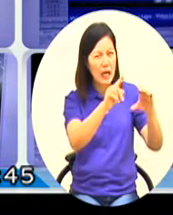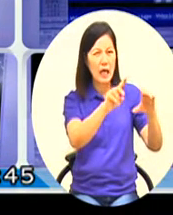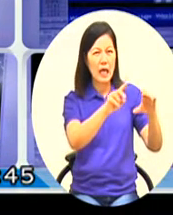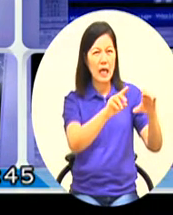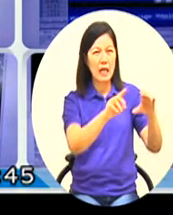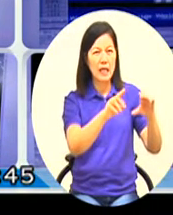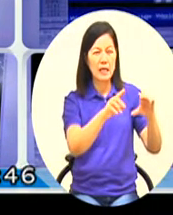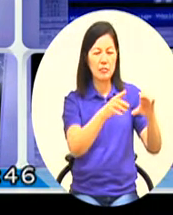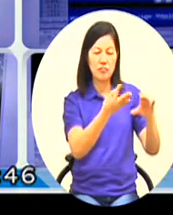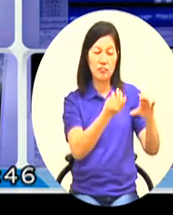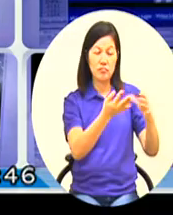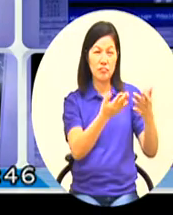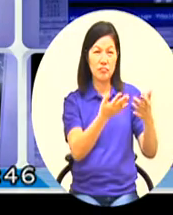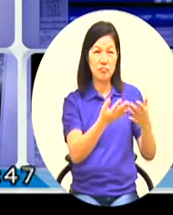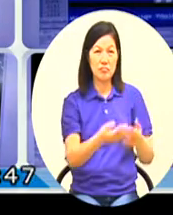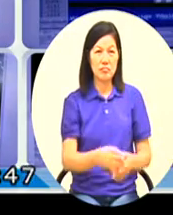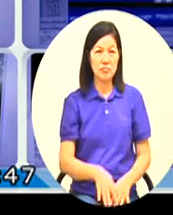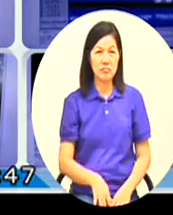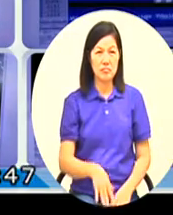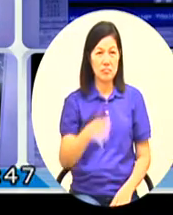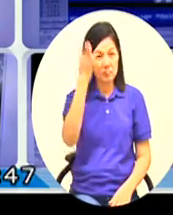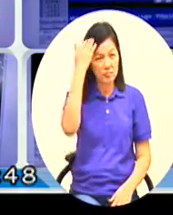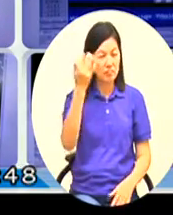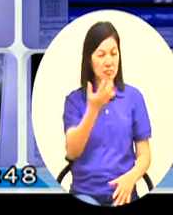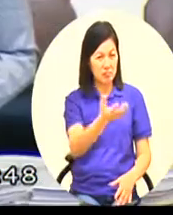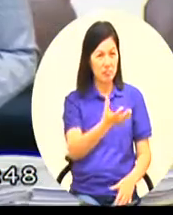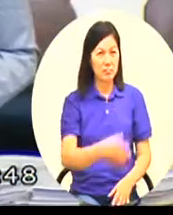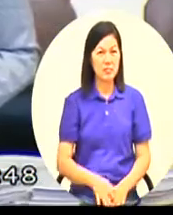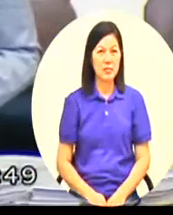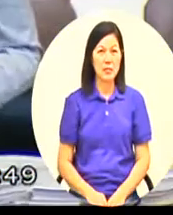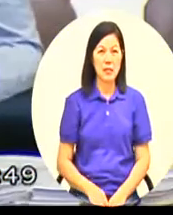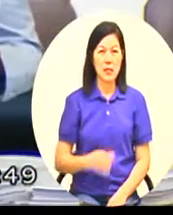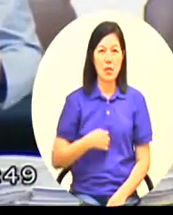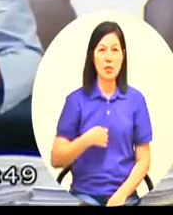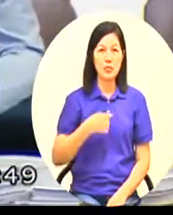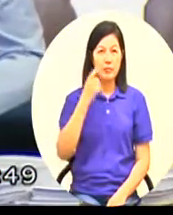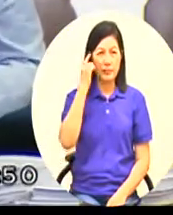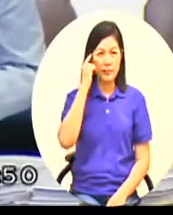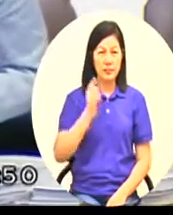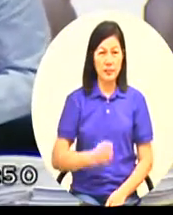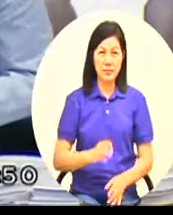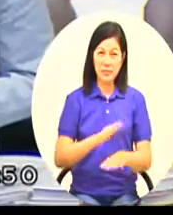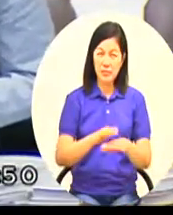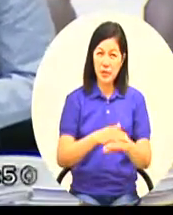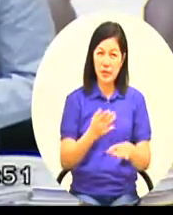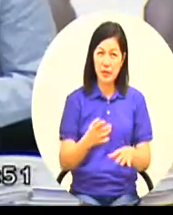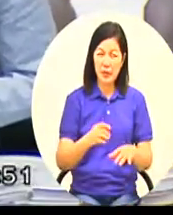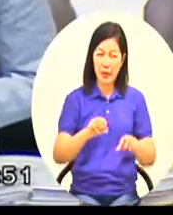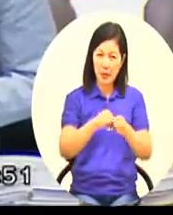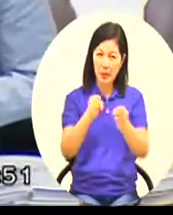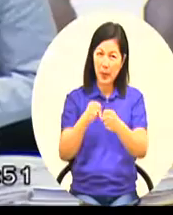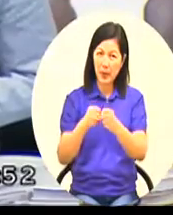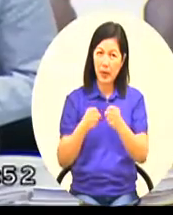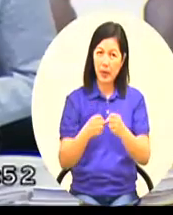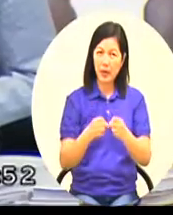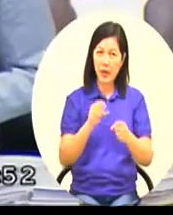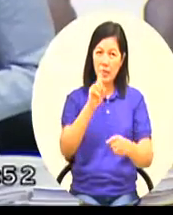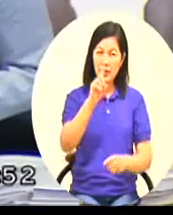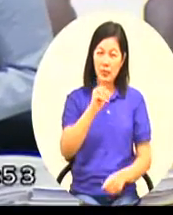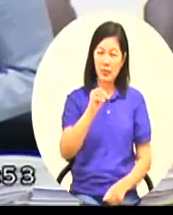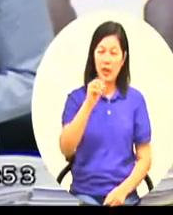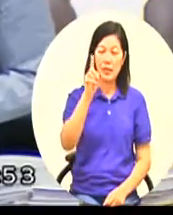画面啊。所以其实我也在想，会不会故障率其实不止